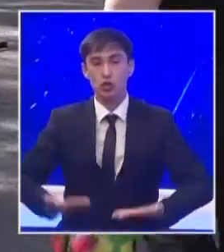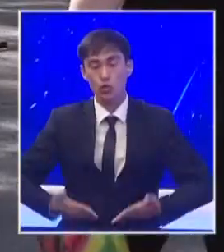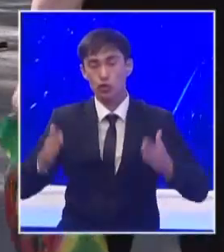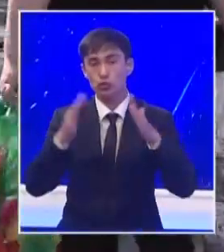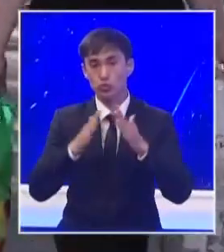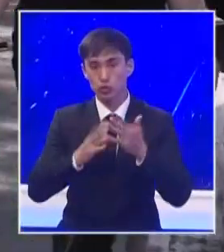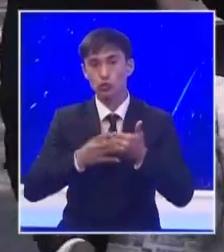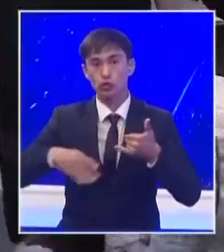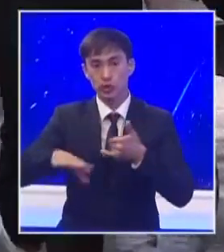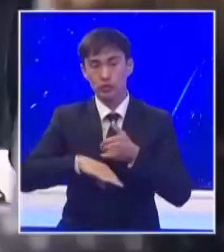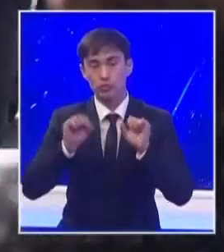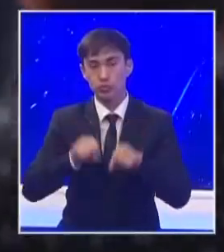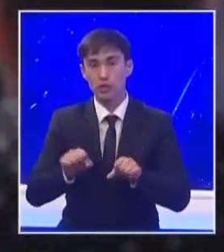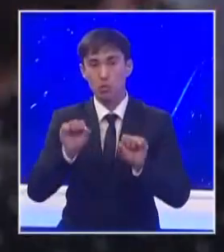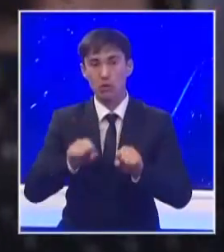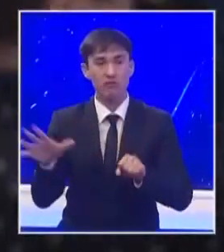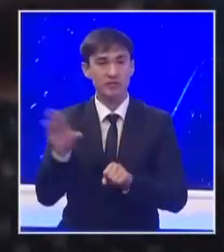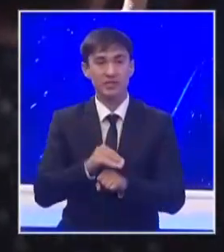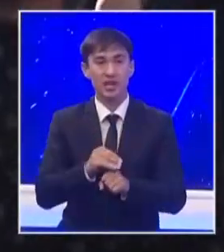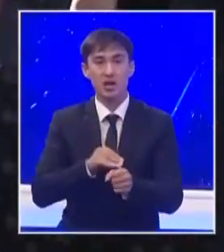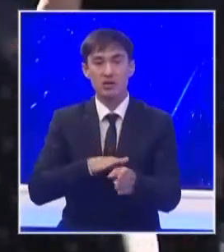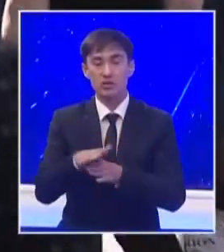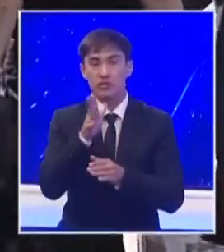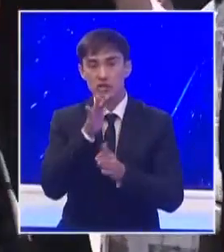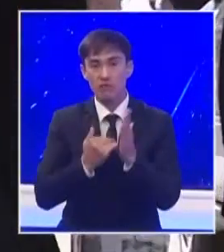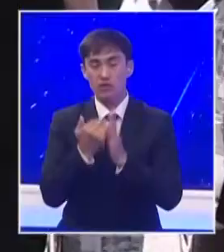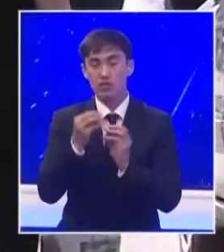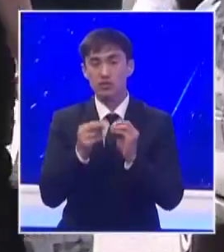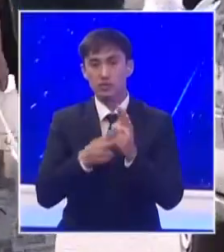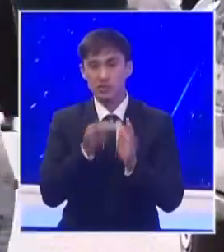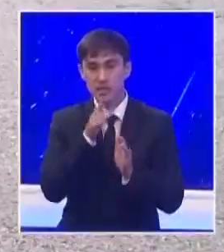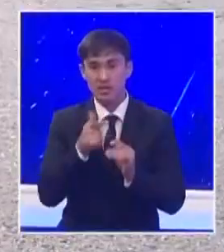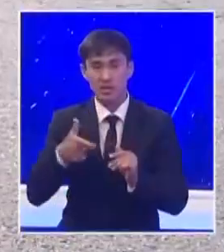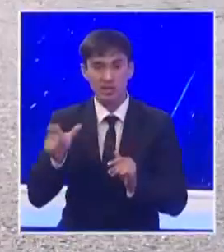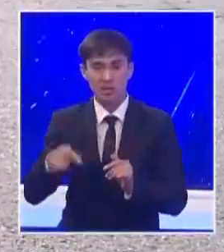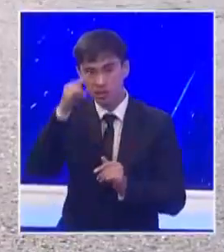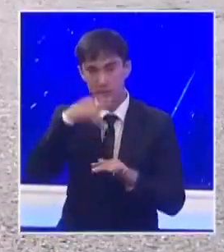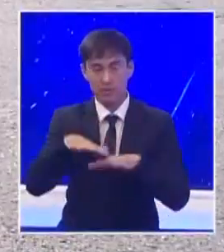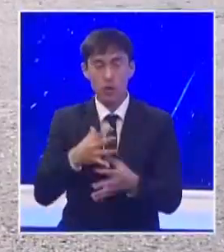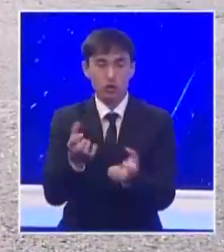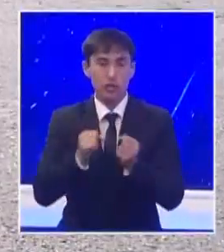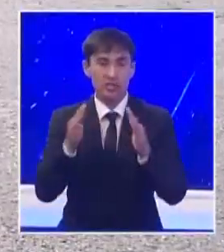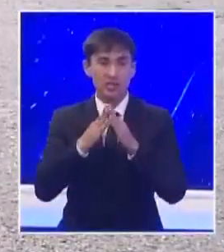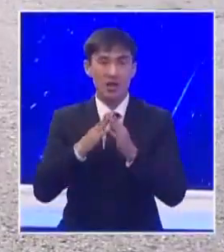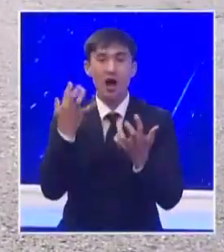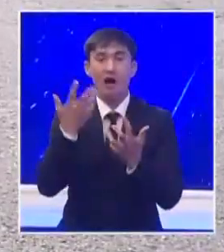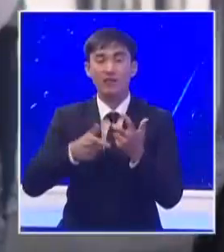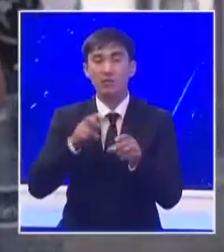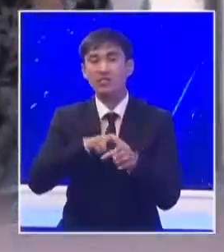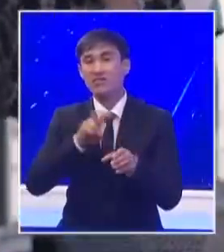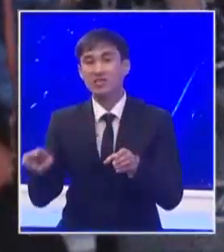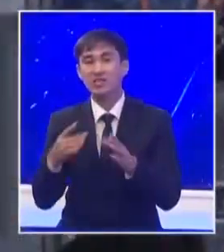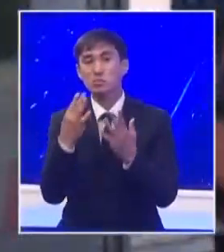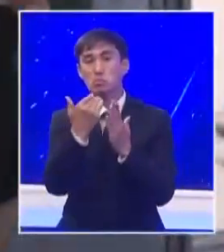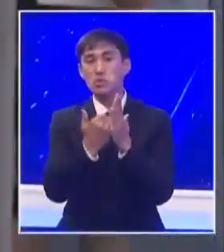на земельный участок. Этим правом обладают все совершеннолетние граждане страны. Однако при получении жилья заявитель автоматически выбывает из